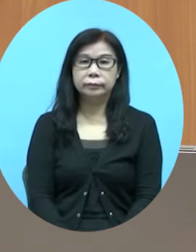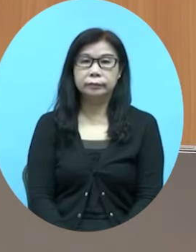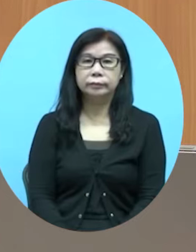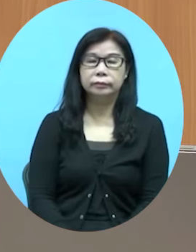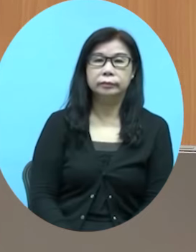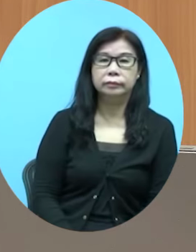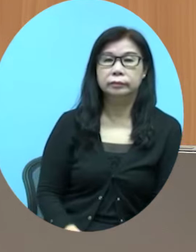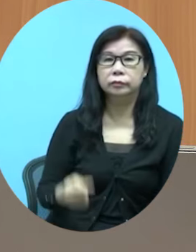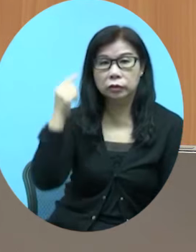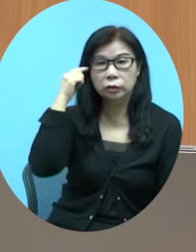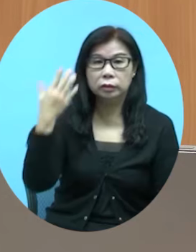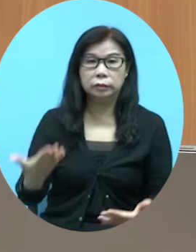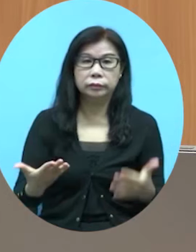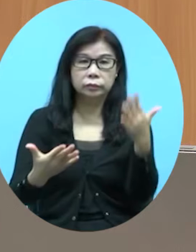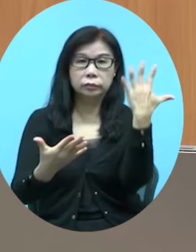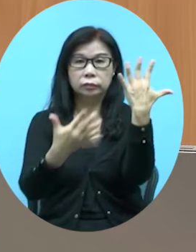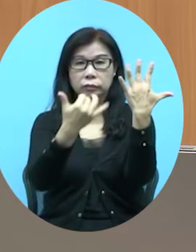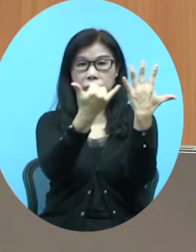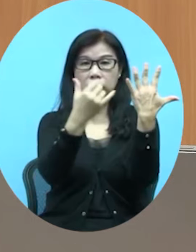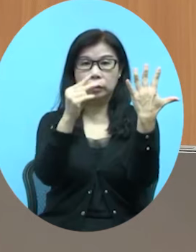你想知道5645